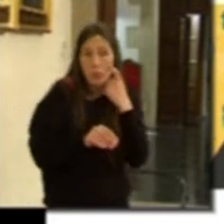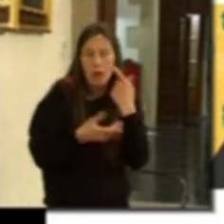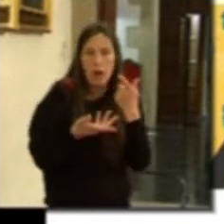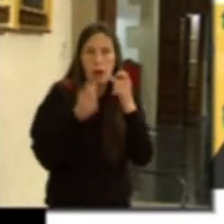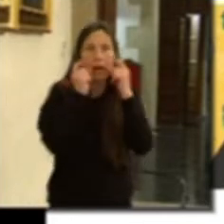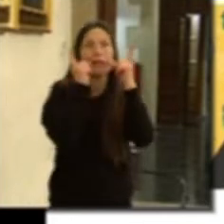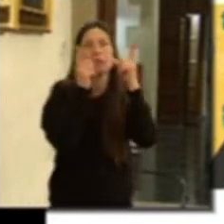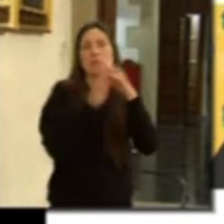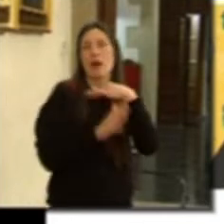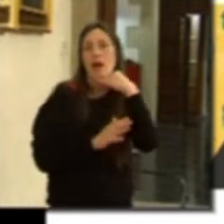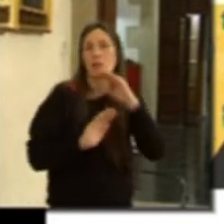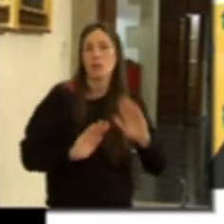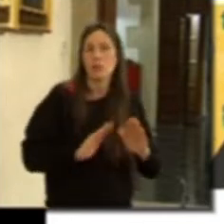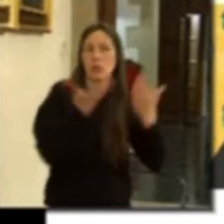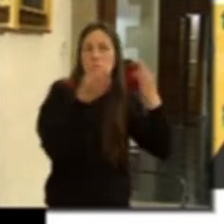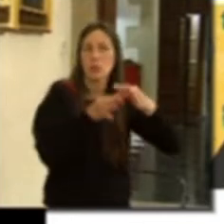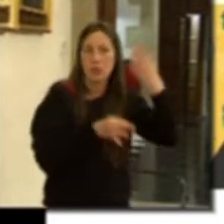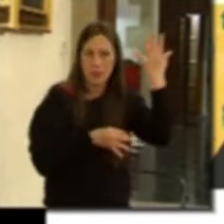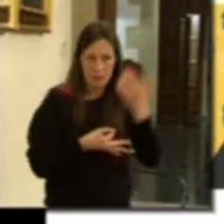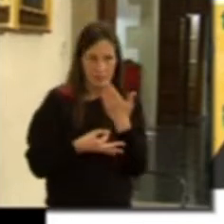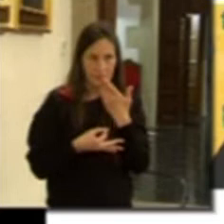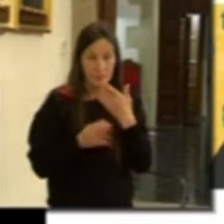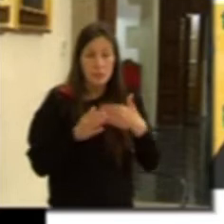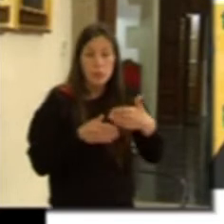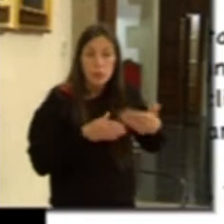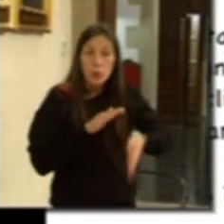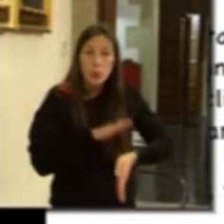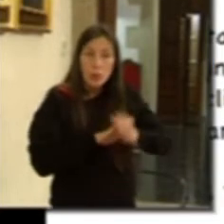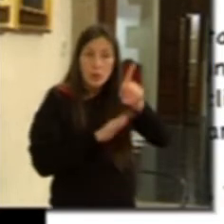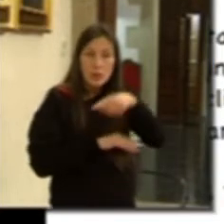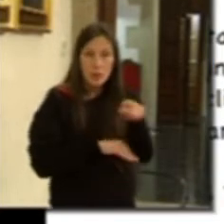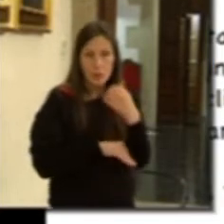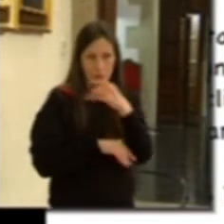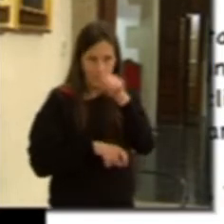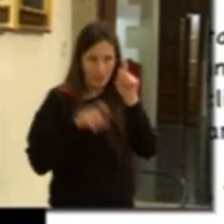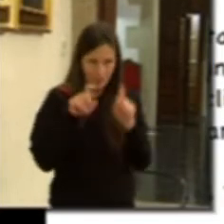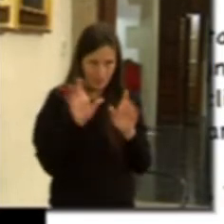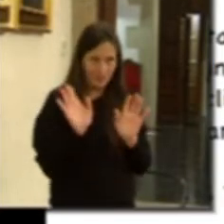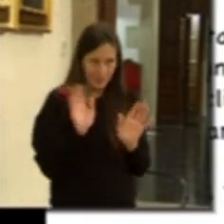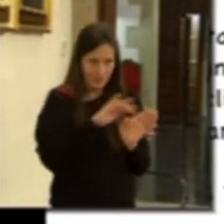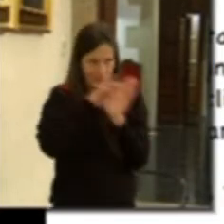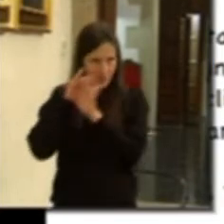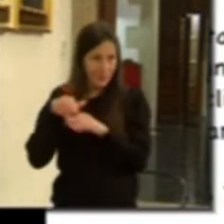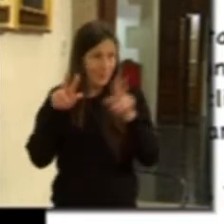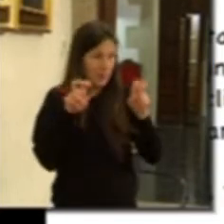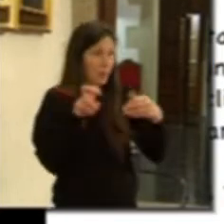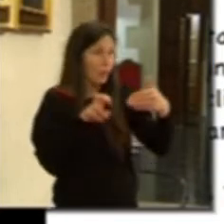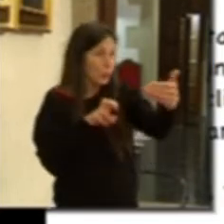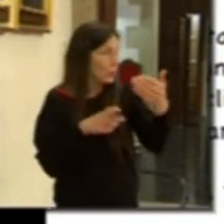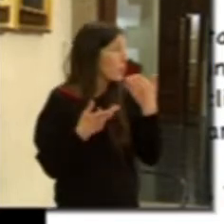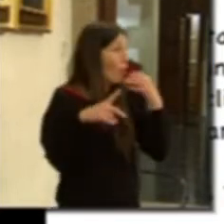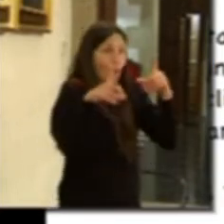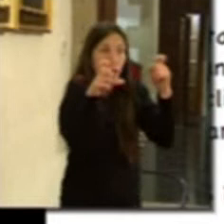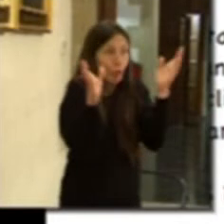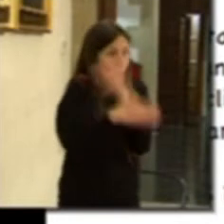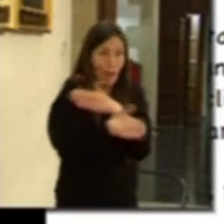descobert i veurem si es quedaran o no. Ciutats del futur. Qui em sap greu, però no tinc fotos, perquè no sé